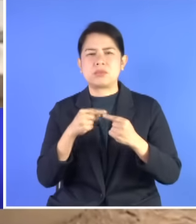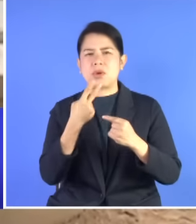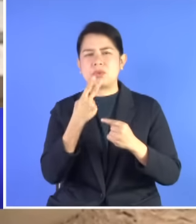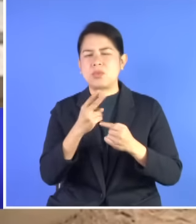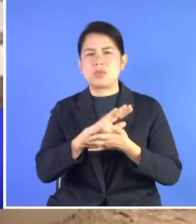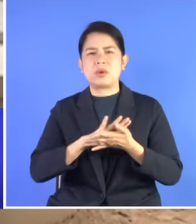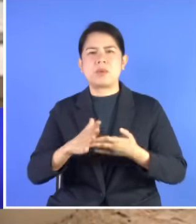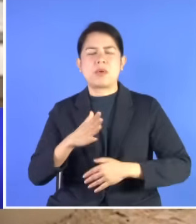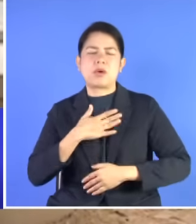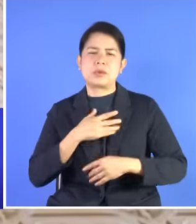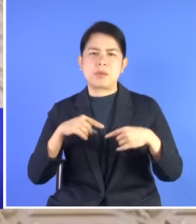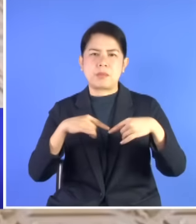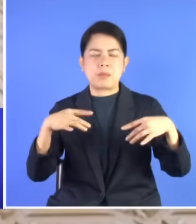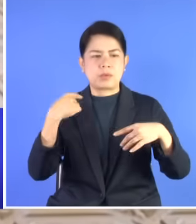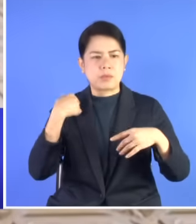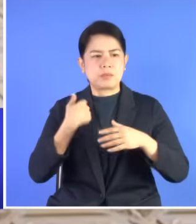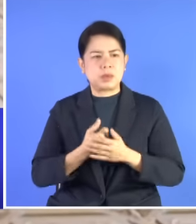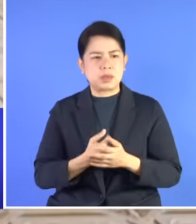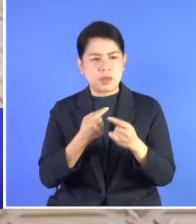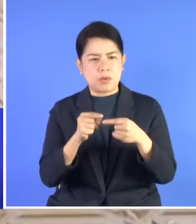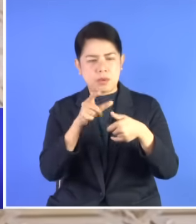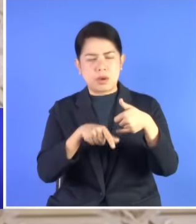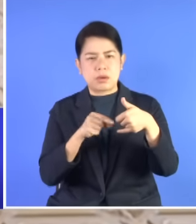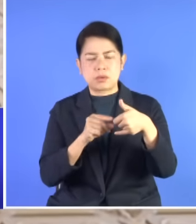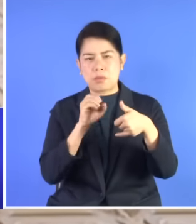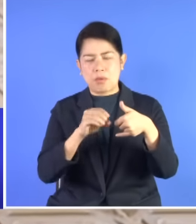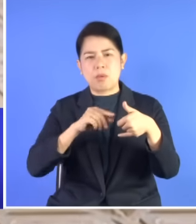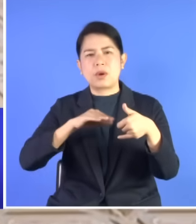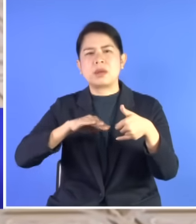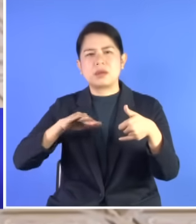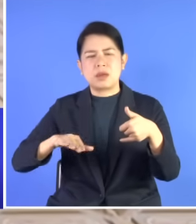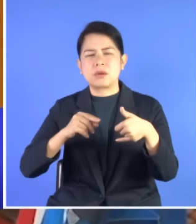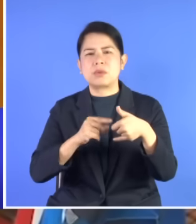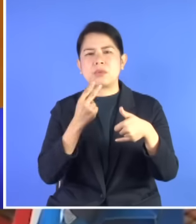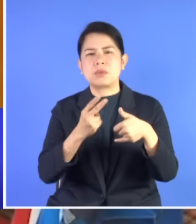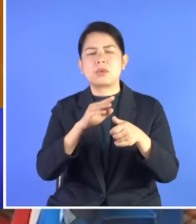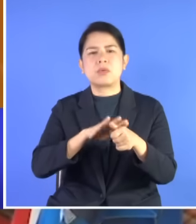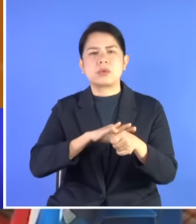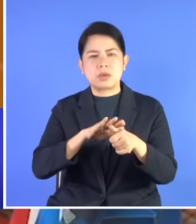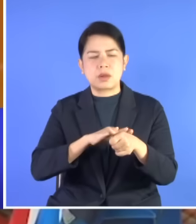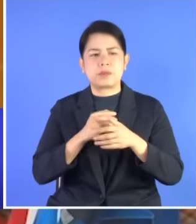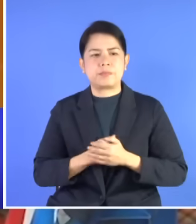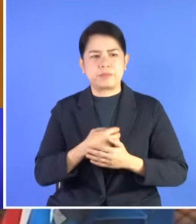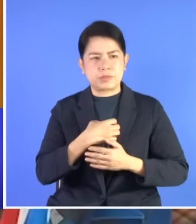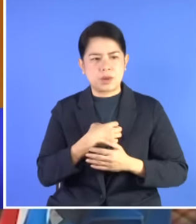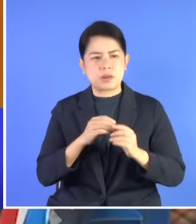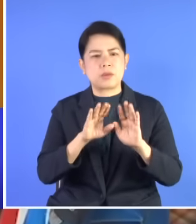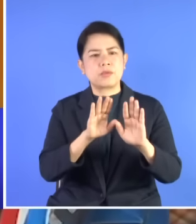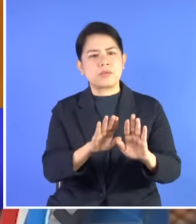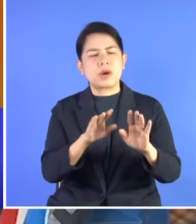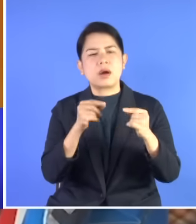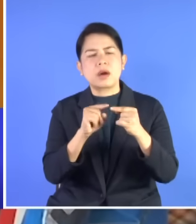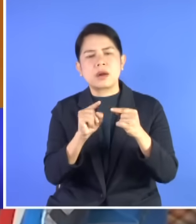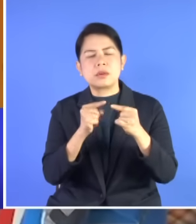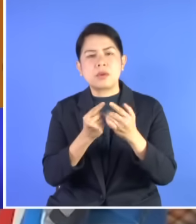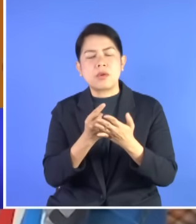ได้อะชีวิตของคนคนหนึ่งพระท่านบอกแบบนี้นะอยากจะให้น้องเนี่ยนะครับเนี่ยคืออยากจะให้พ่อหรือญาติของน้องมารับตัวน้องไปดูแลเ